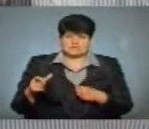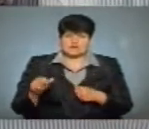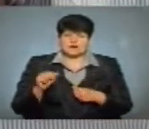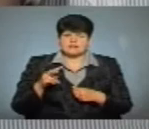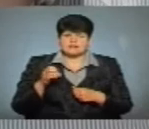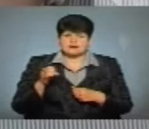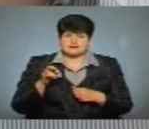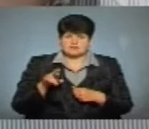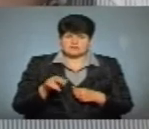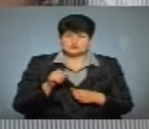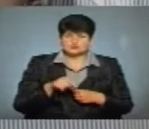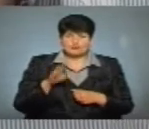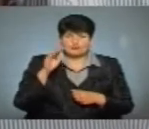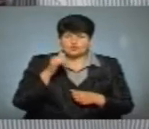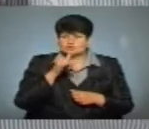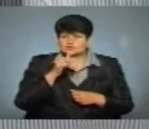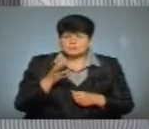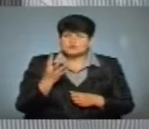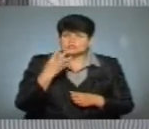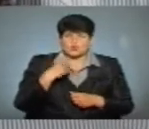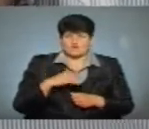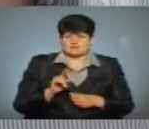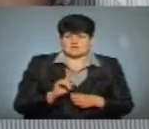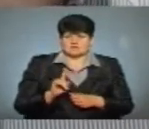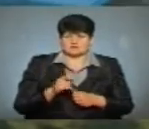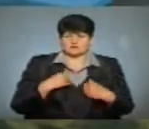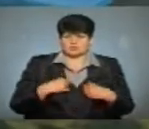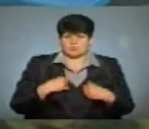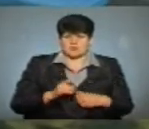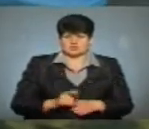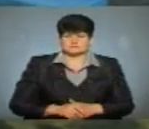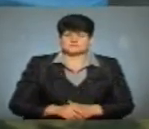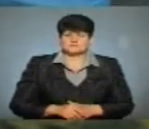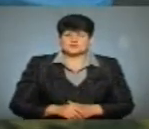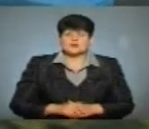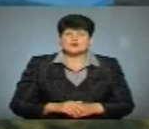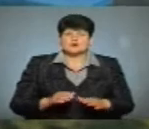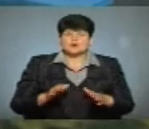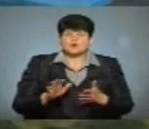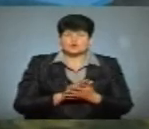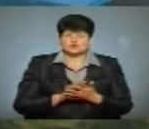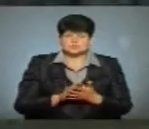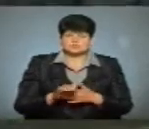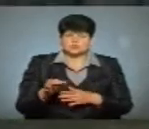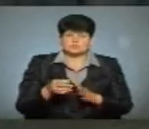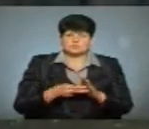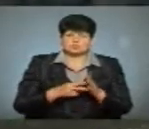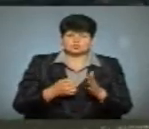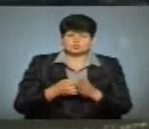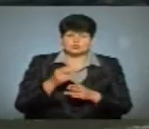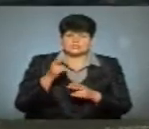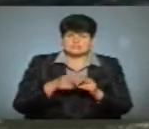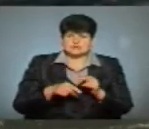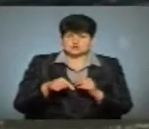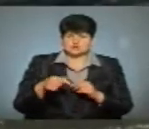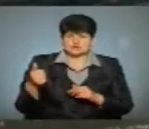реакції, як мінімум, ту воду ні в якому разі не можна ковтати, якщо купатися. Очистити став від водоростей планують до кінця цього тижня,